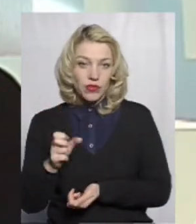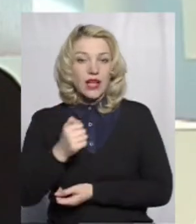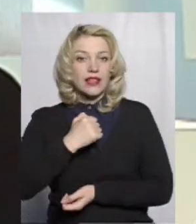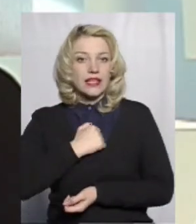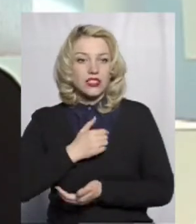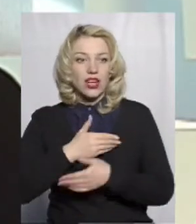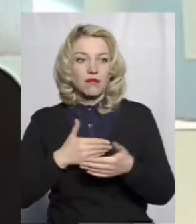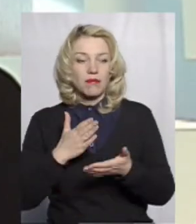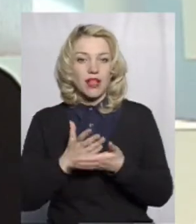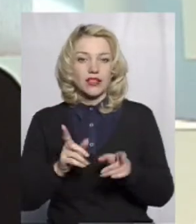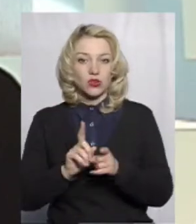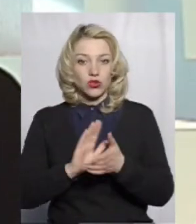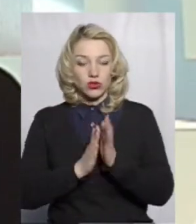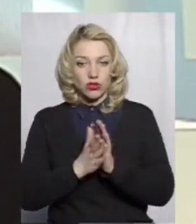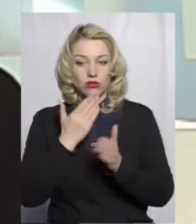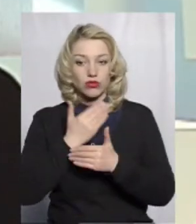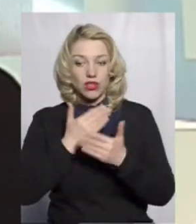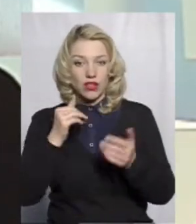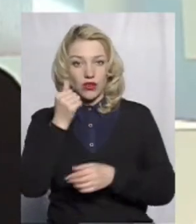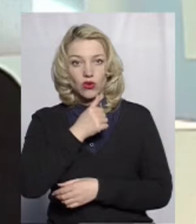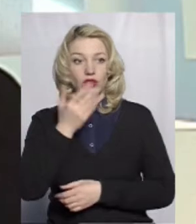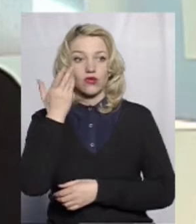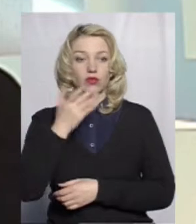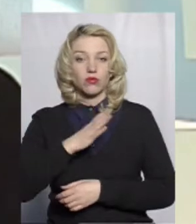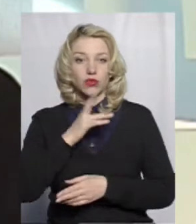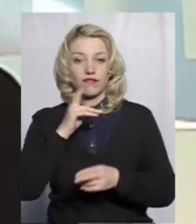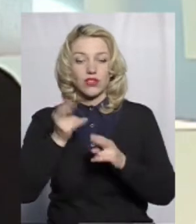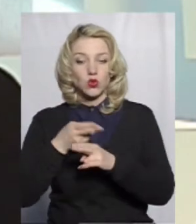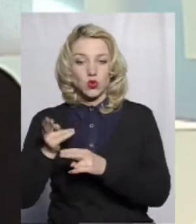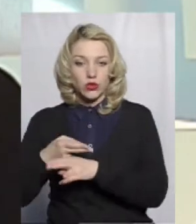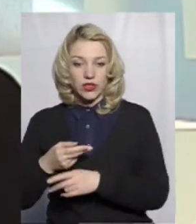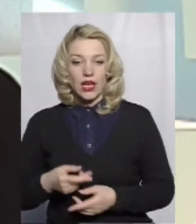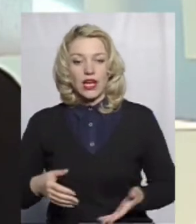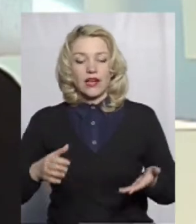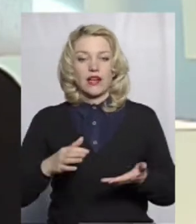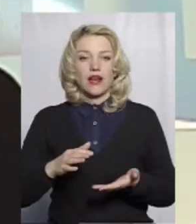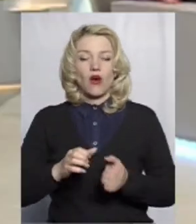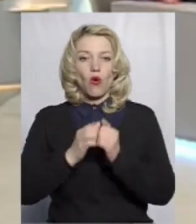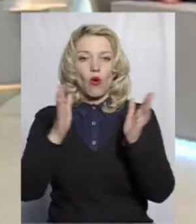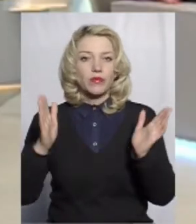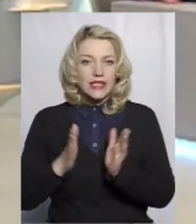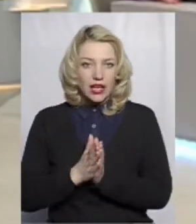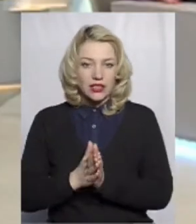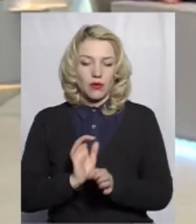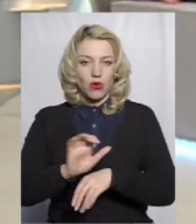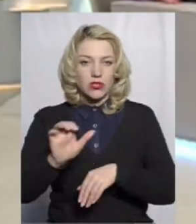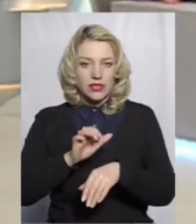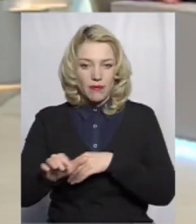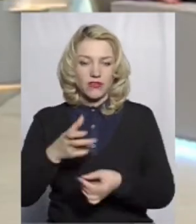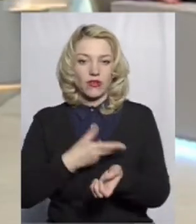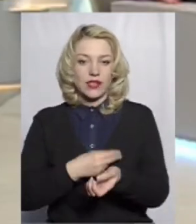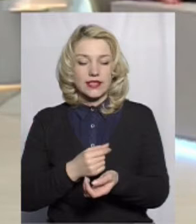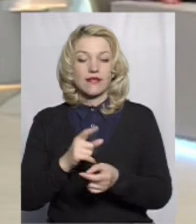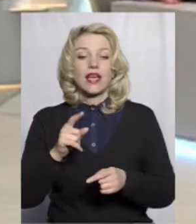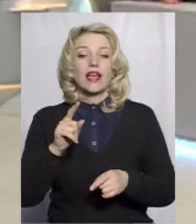жаль, ми мали ситуацію останні роки, коли були відсутні належні обсяги поставок вакцин, і певний